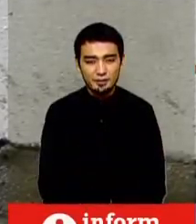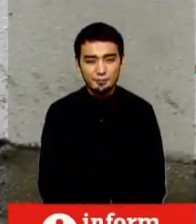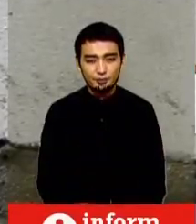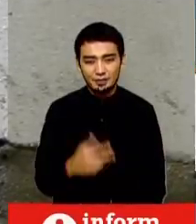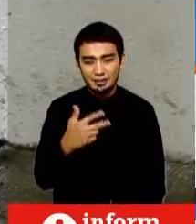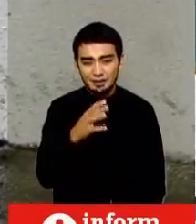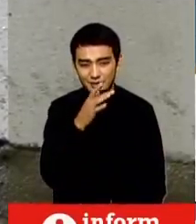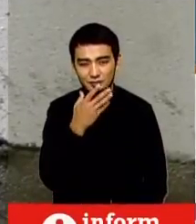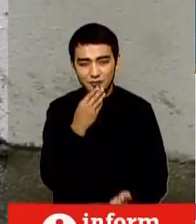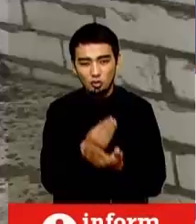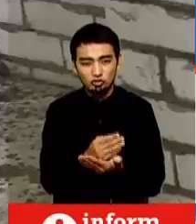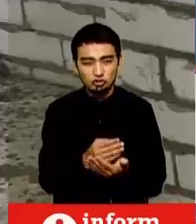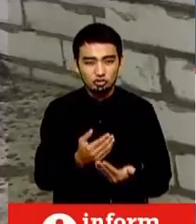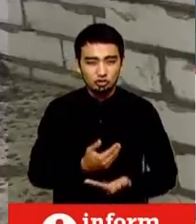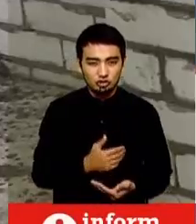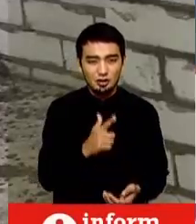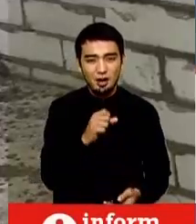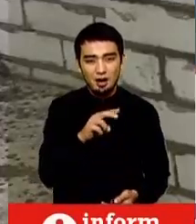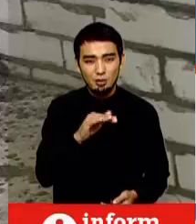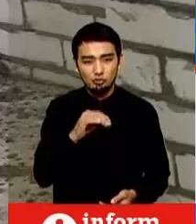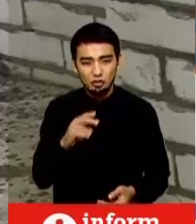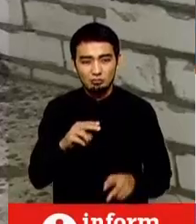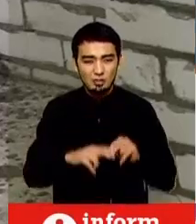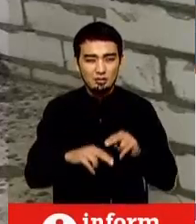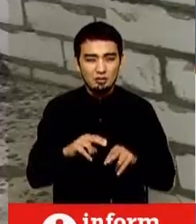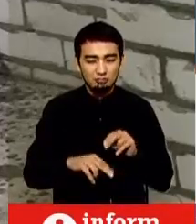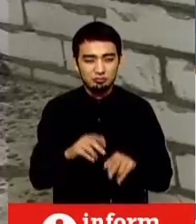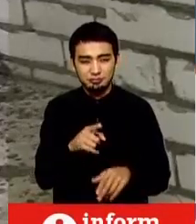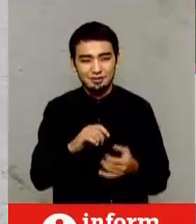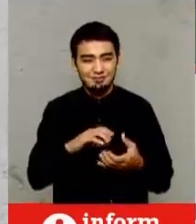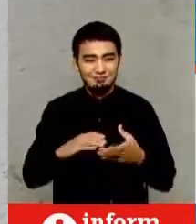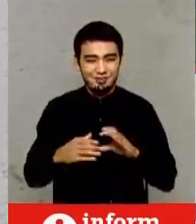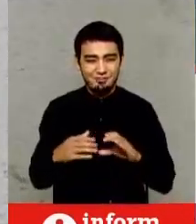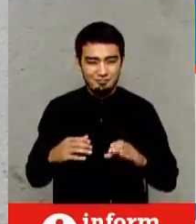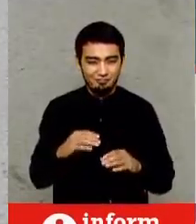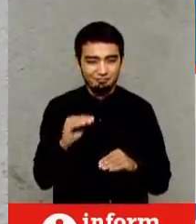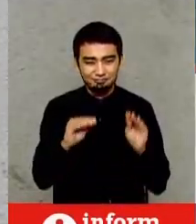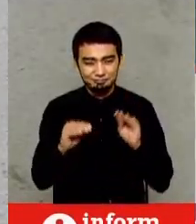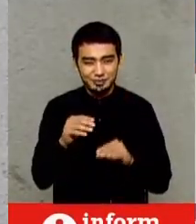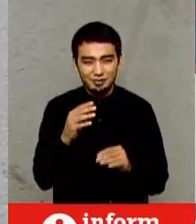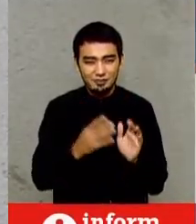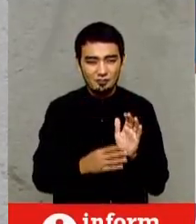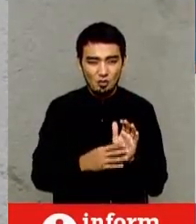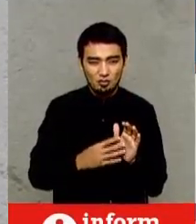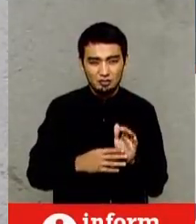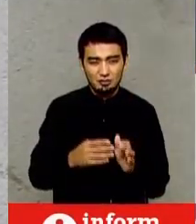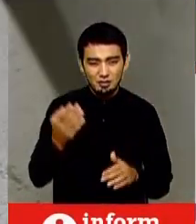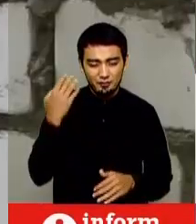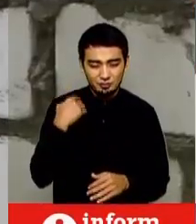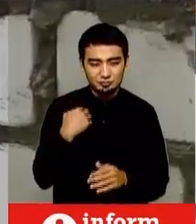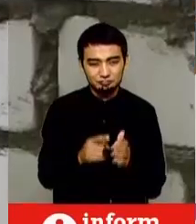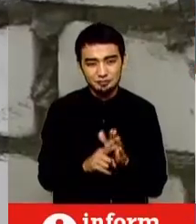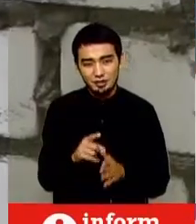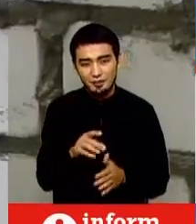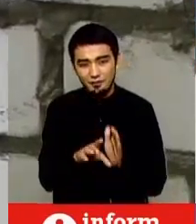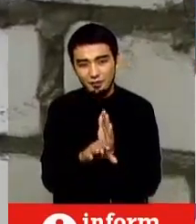30 лет своей жизни Галымжан Кеяспеков посвятил строительству. Каменщиком он начал работать еще с 90-х. Говорит, тогда и выбирать не